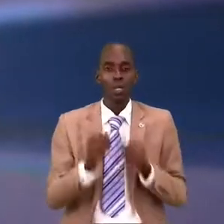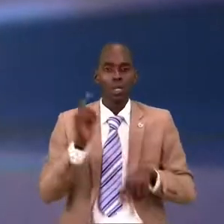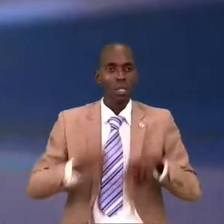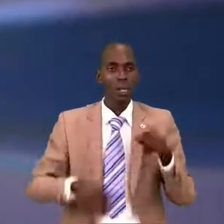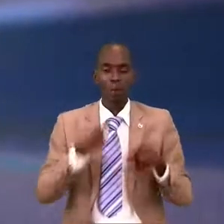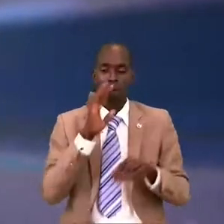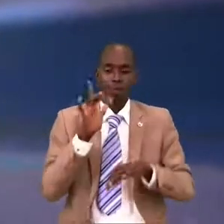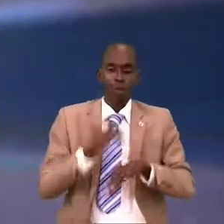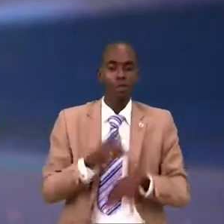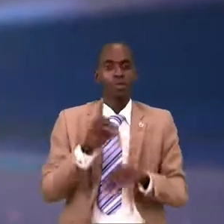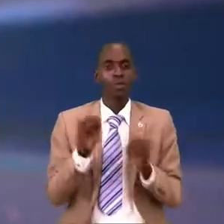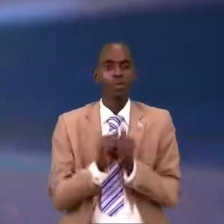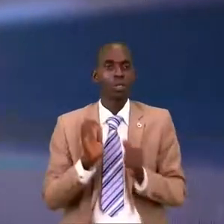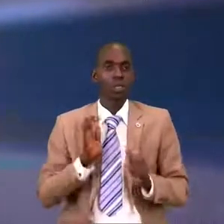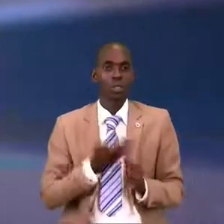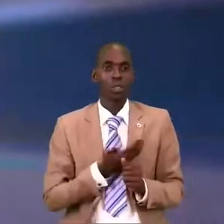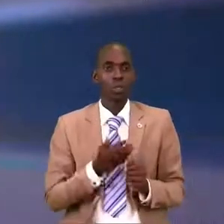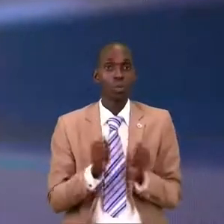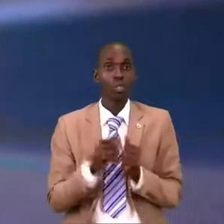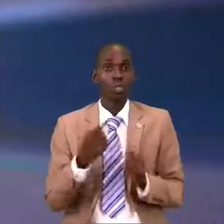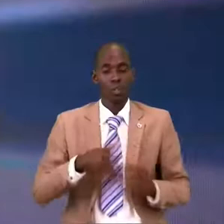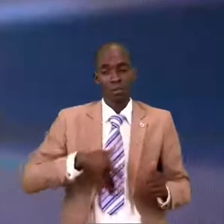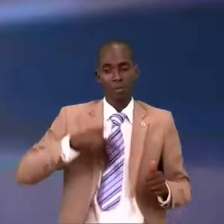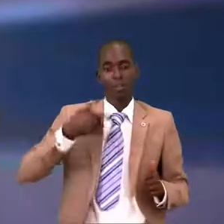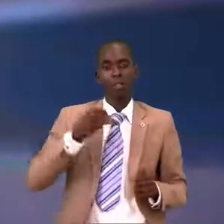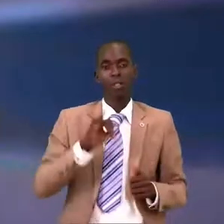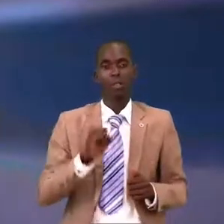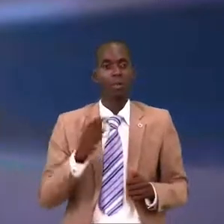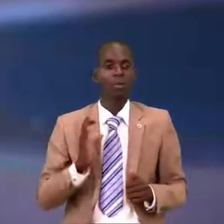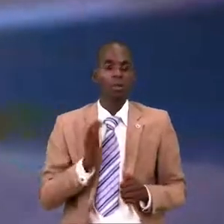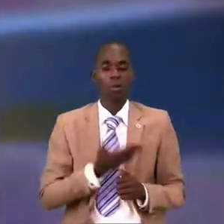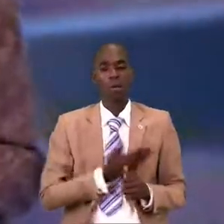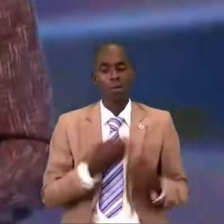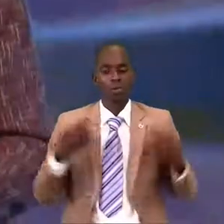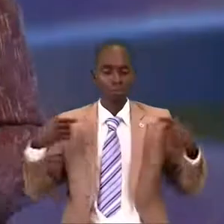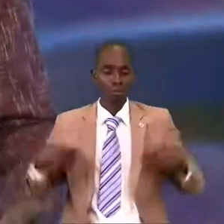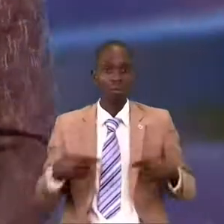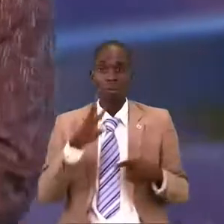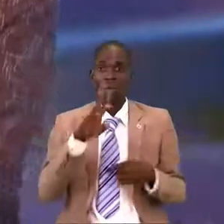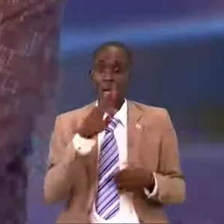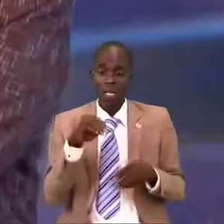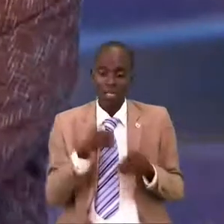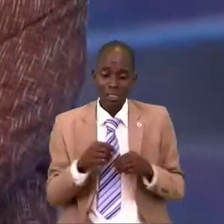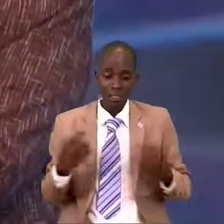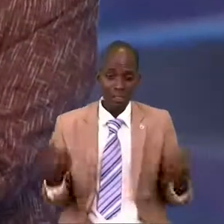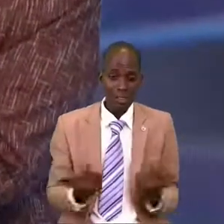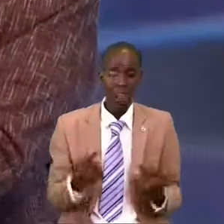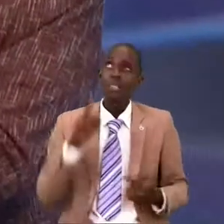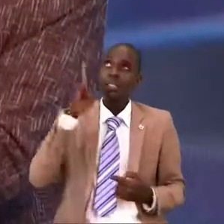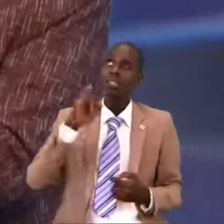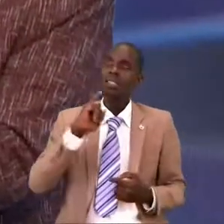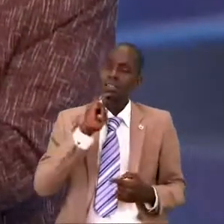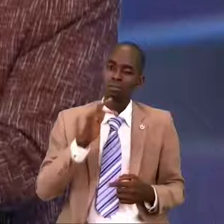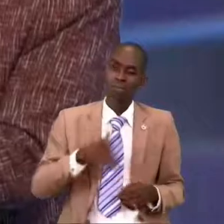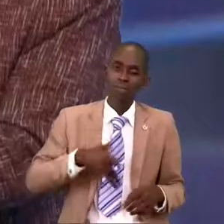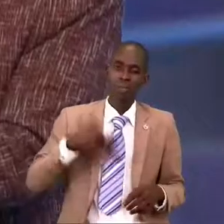Il est touché quand tu languis dans le péché. Il est touché quand tu es attristé dans ton péché. Il est touché. Il